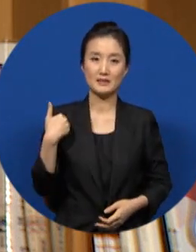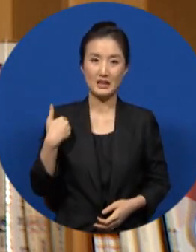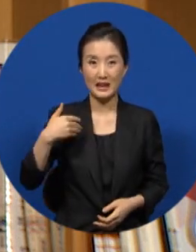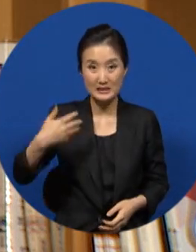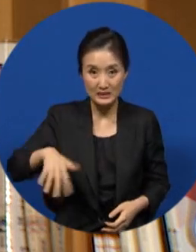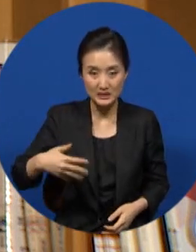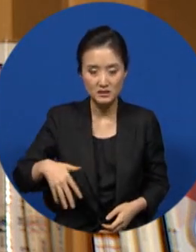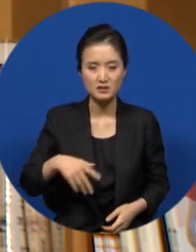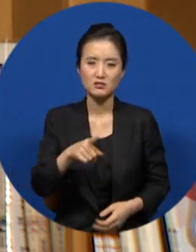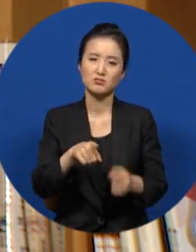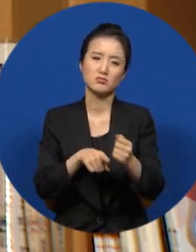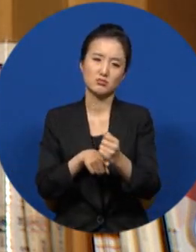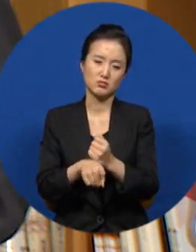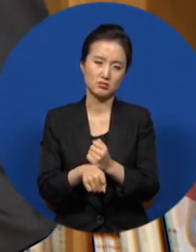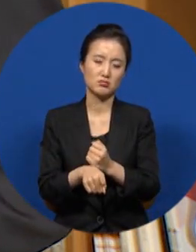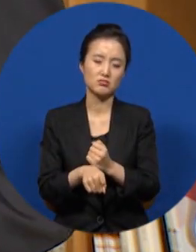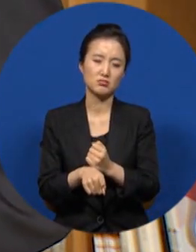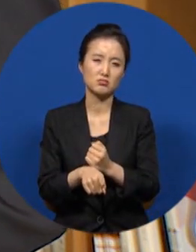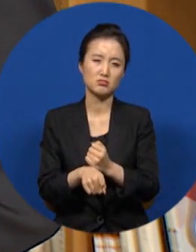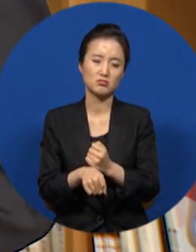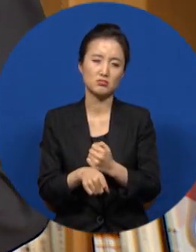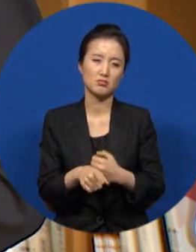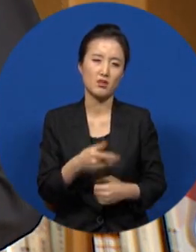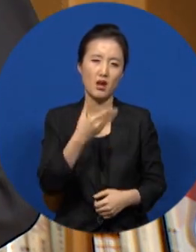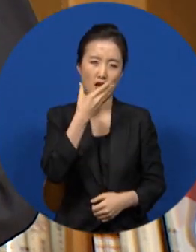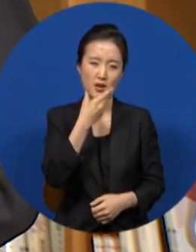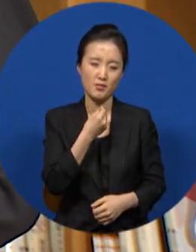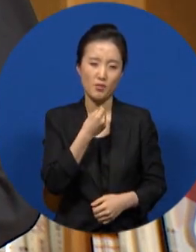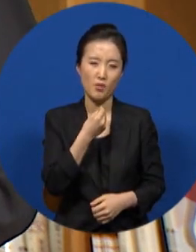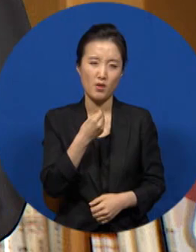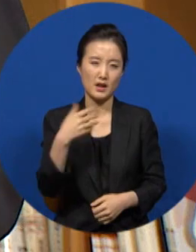게 핵심인 거예요. 자, 그러면